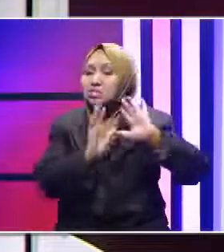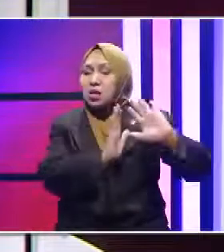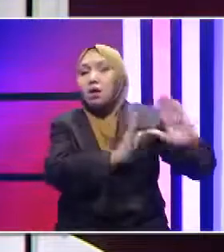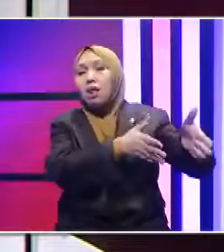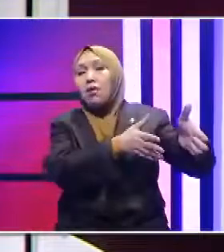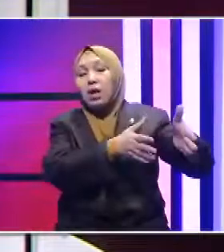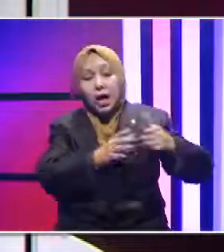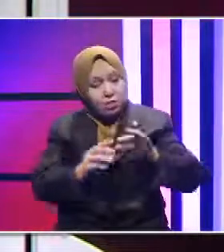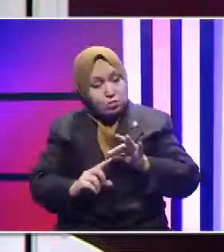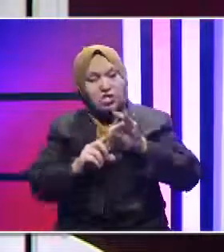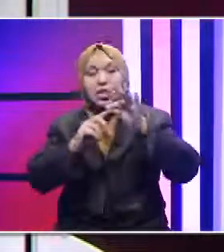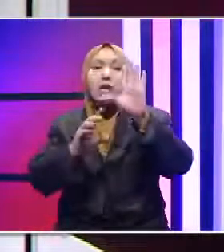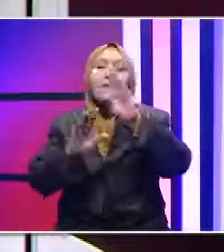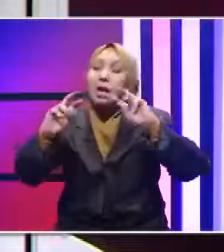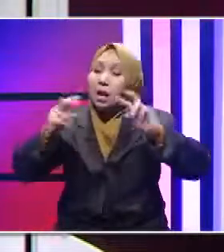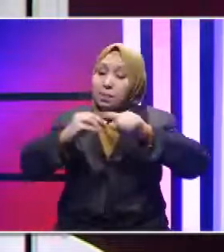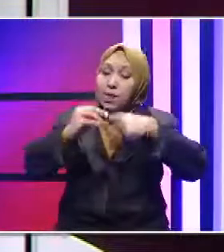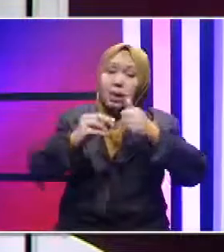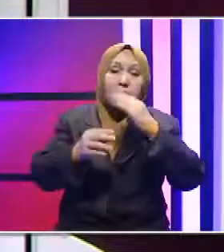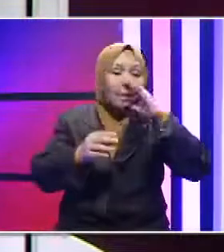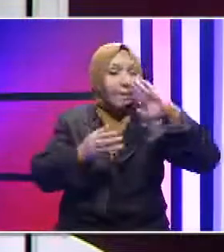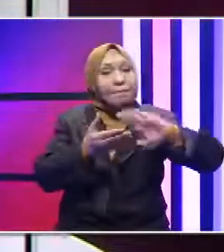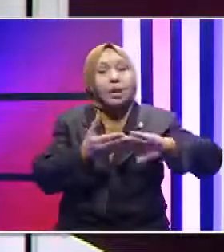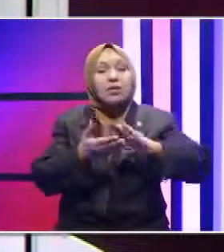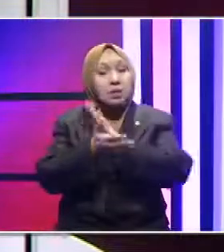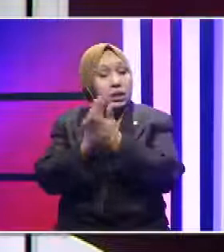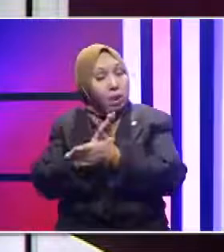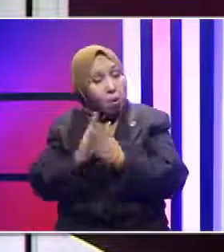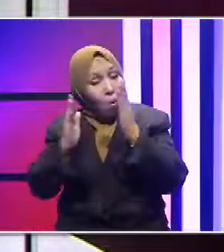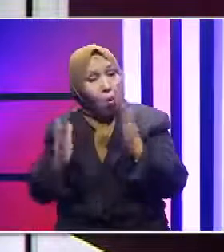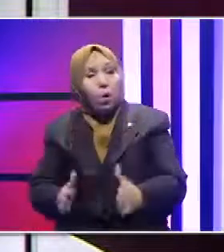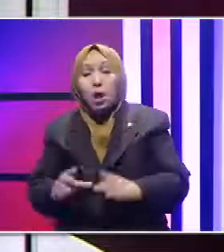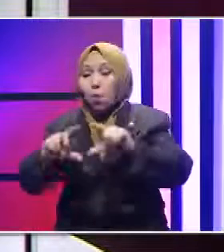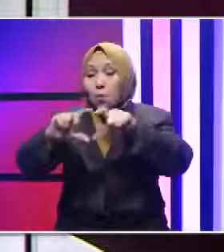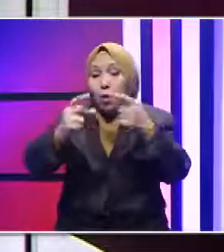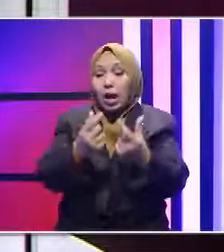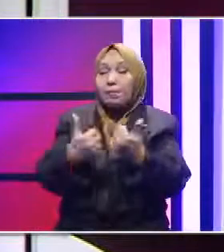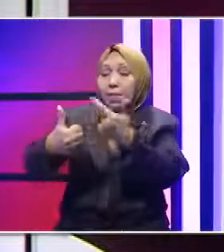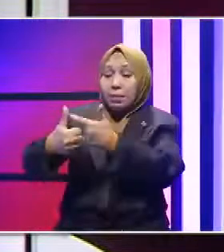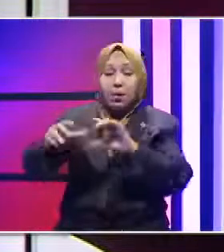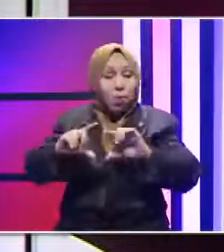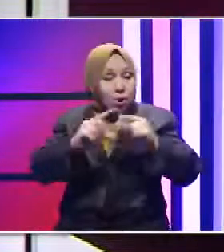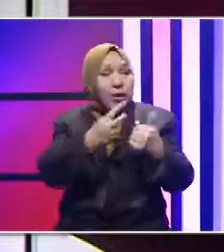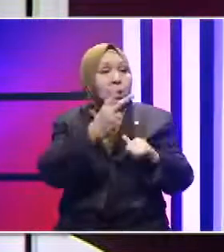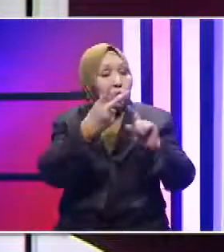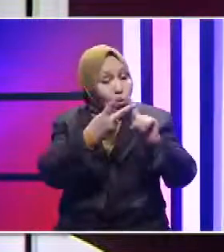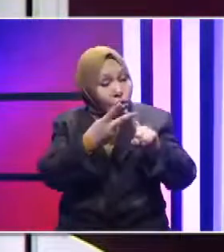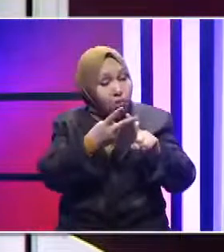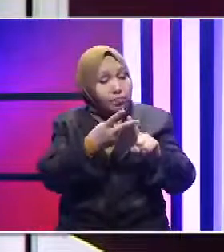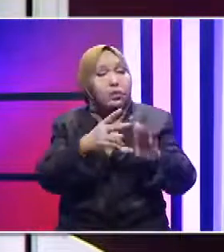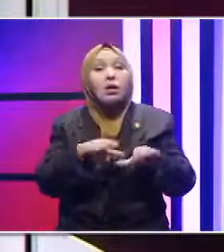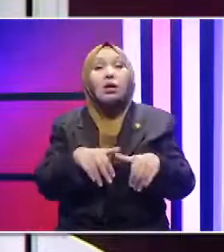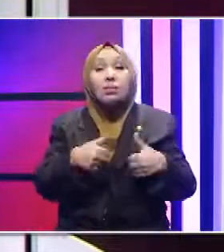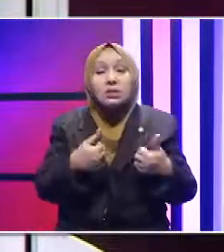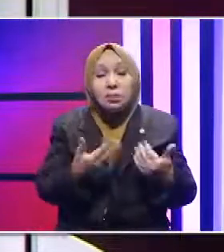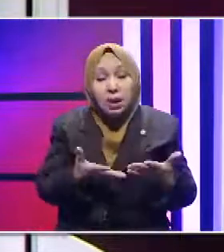terutama bab-bab yang tidak baik. Jadi bagi orang yang kumpulan kedua, itu kumpulan pertama, kumpulan kedua macam mana? Wa innal